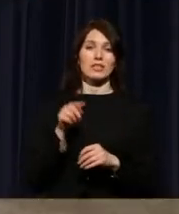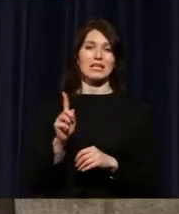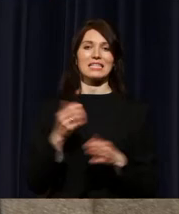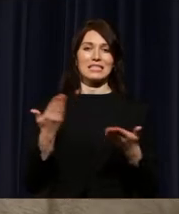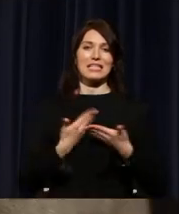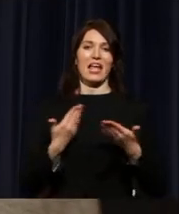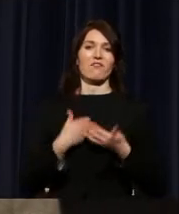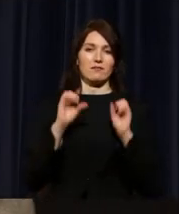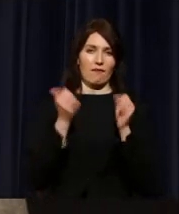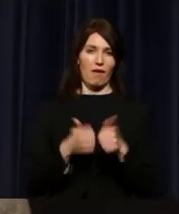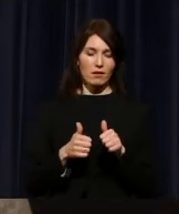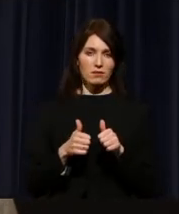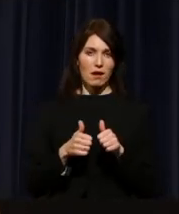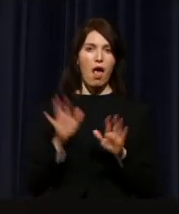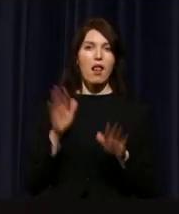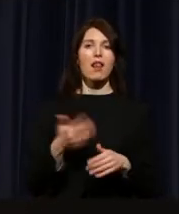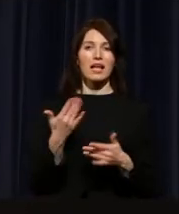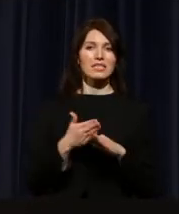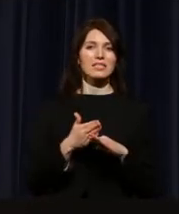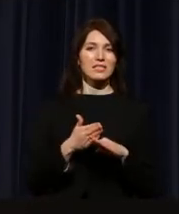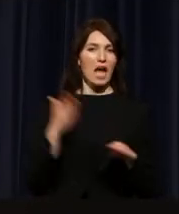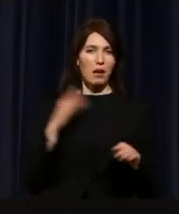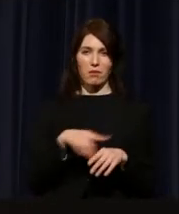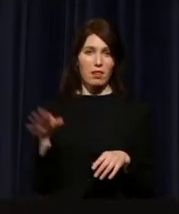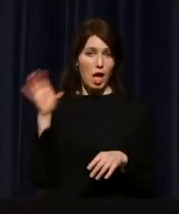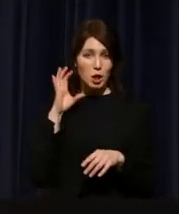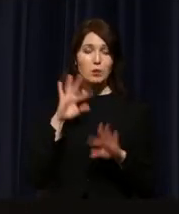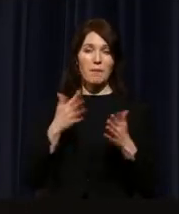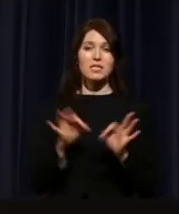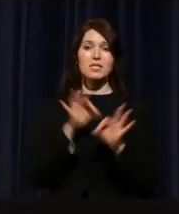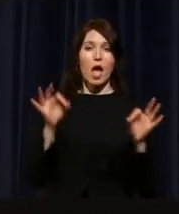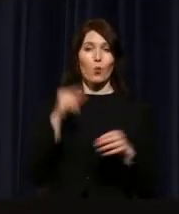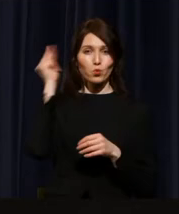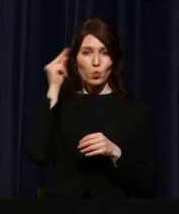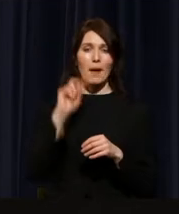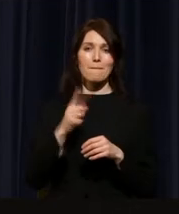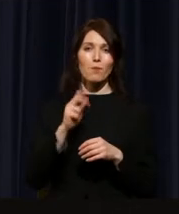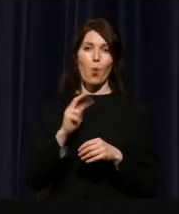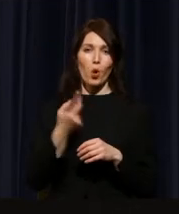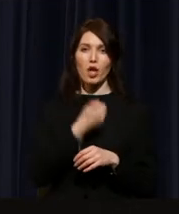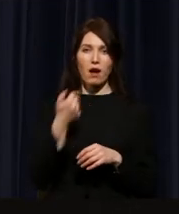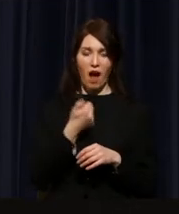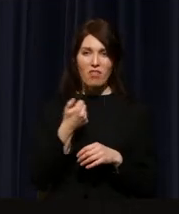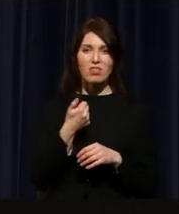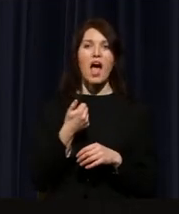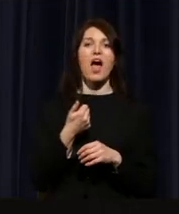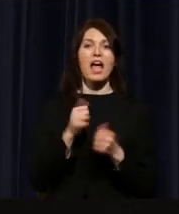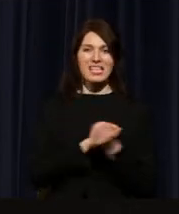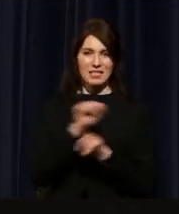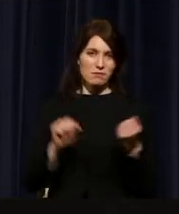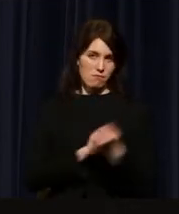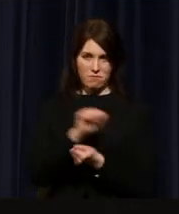jo, nu, lai cik skarbi tas neizklausītos, uzsākot studijas pirmajā, otrajā gadā izmaļās caur